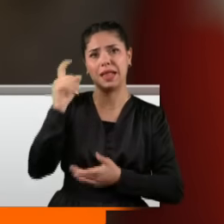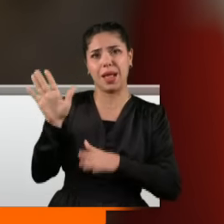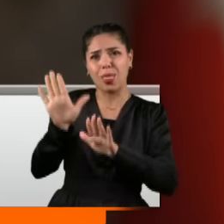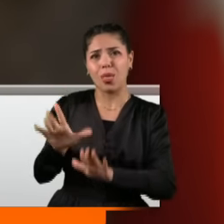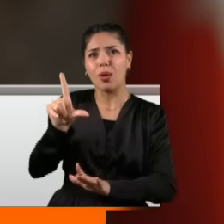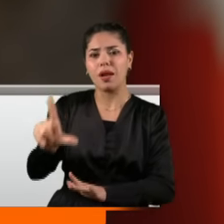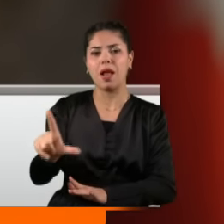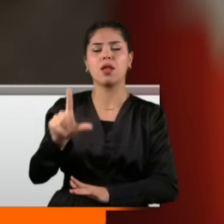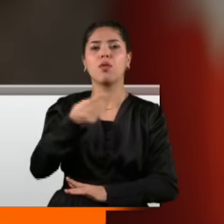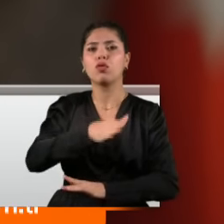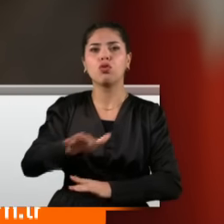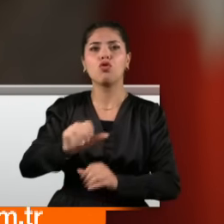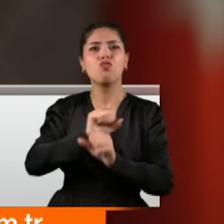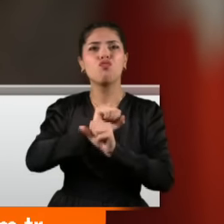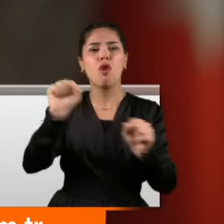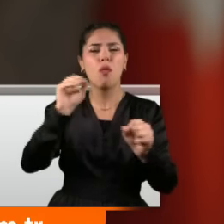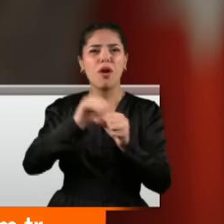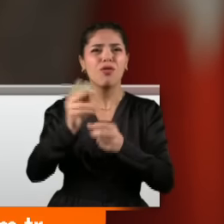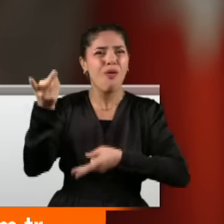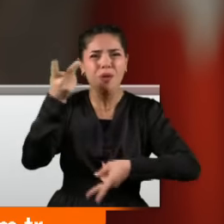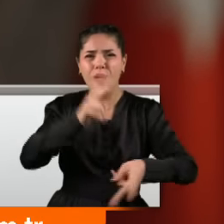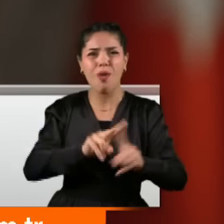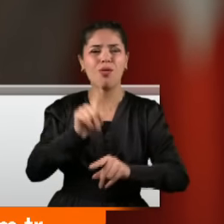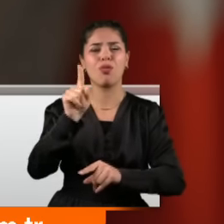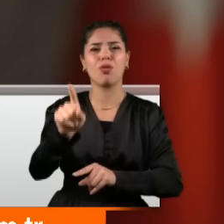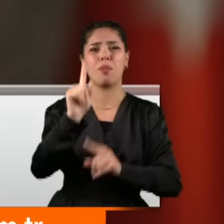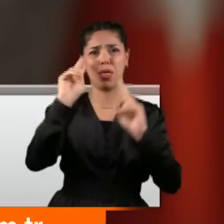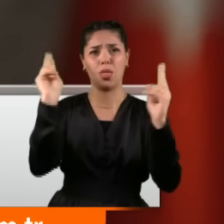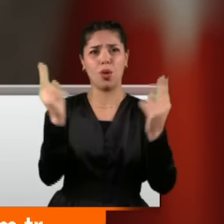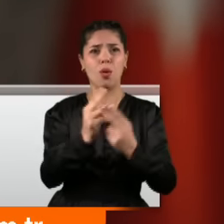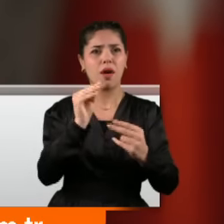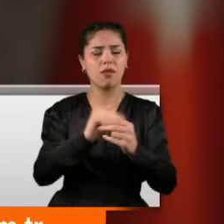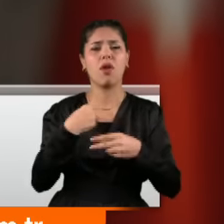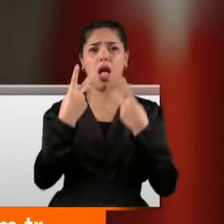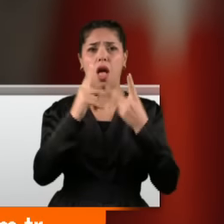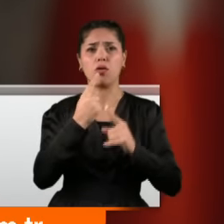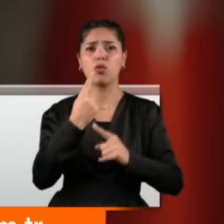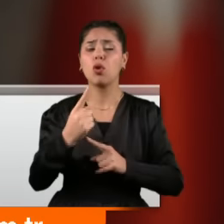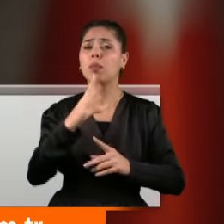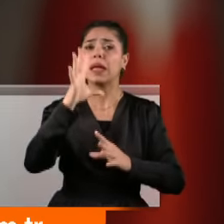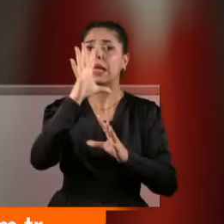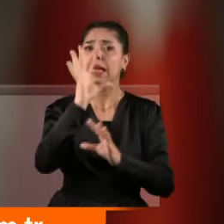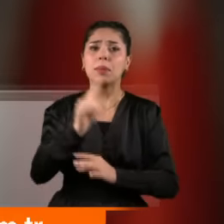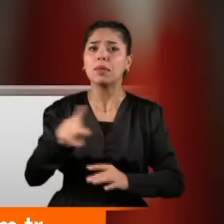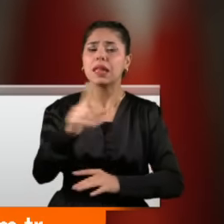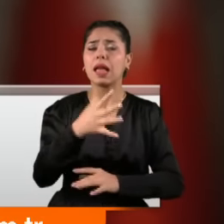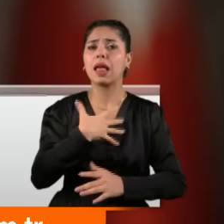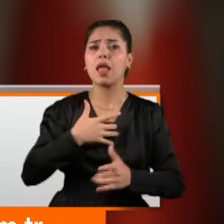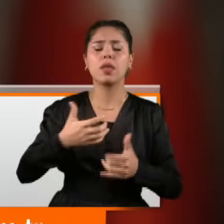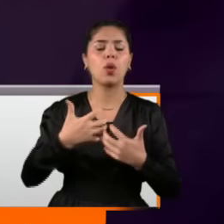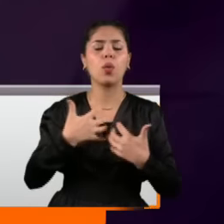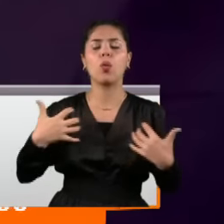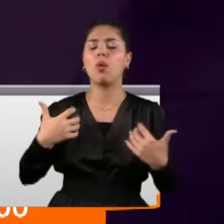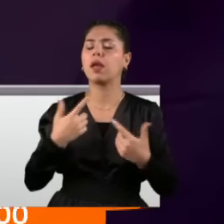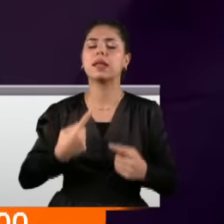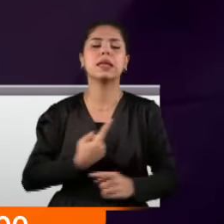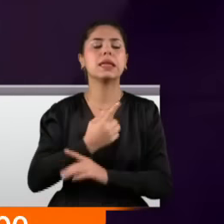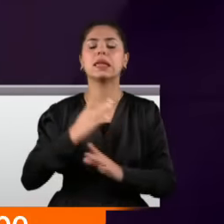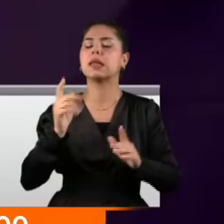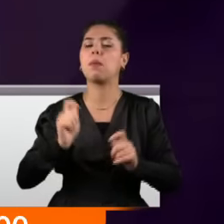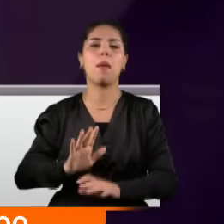bombaların altında can verdiği bir dünyada açık söylüyorum, hiçbirimiz kendimizi güvende hissedemeyiz. Kimi